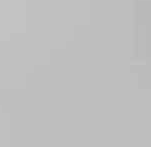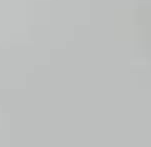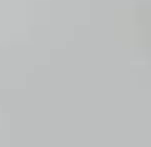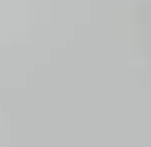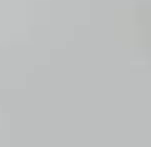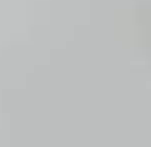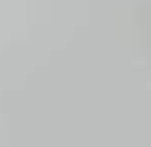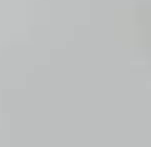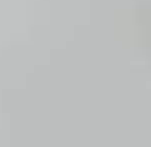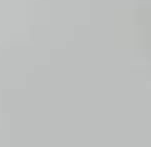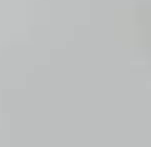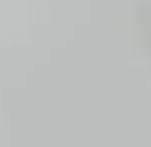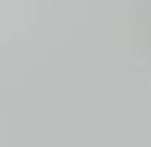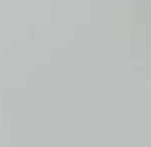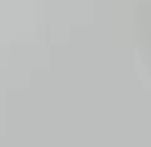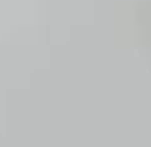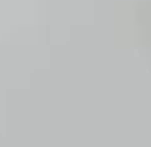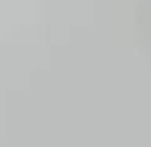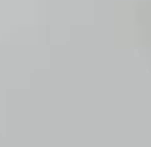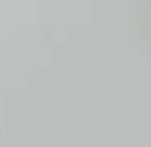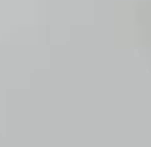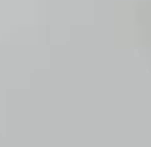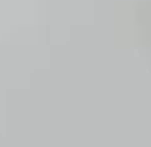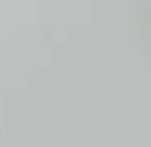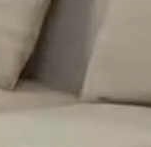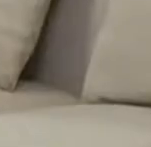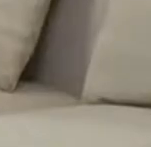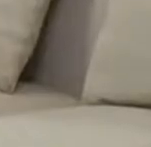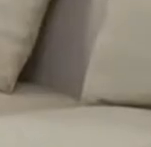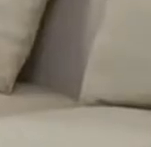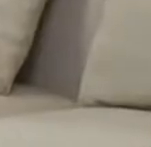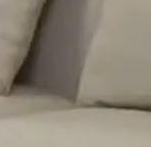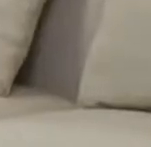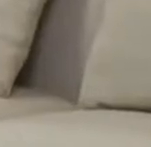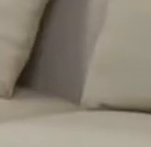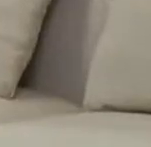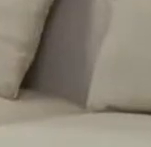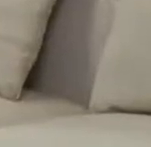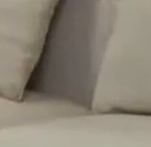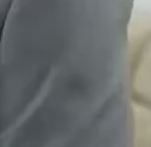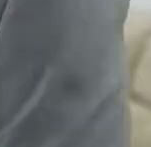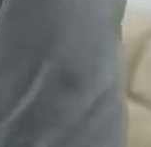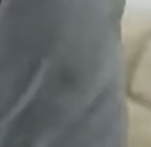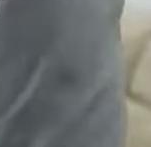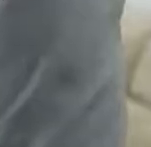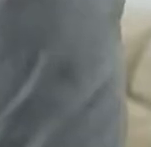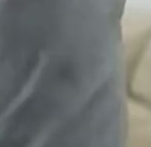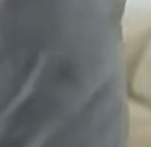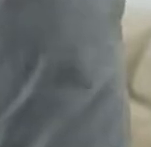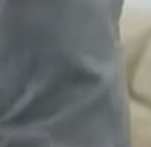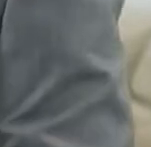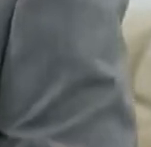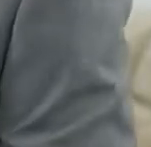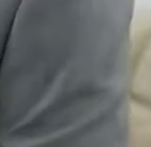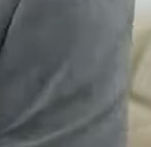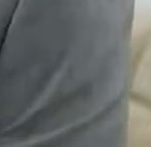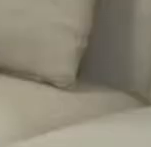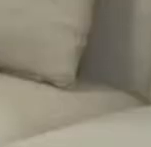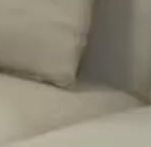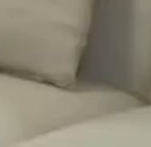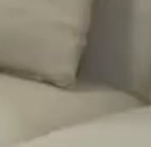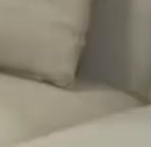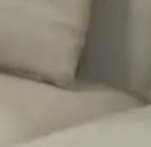kebal dari penyebab penyakit seperti virus atau bakteri. Sebelum digunakan, vaksin seperti vaksin COVID-19 akan diuji